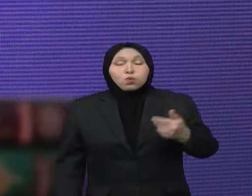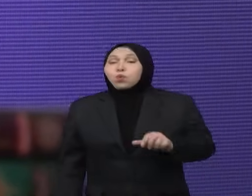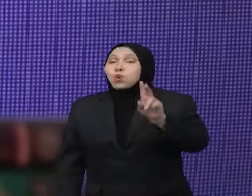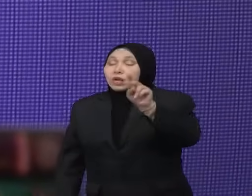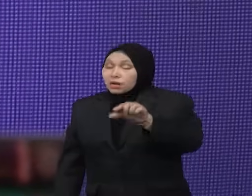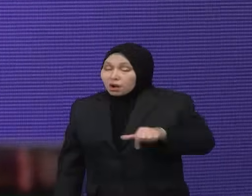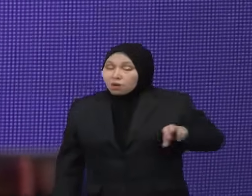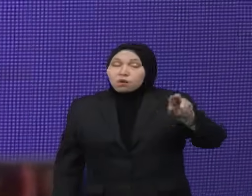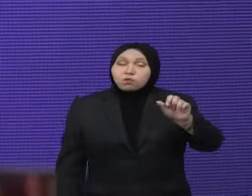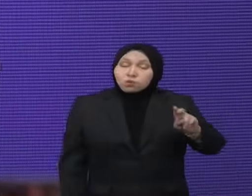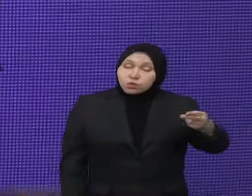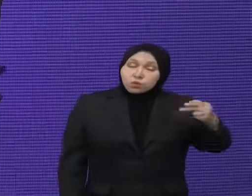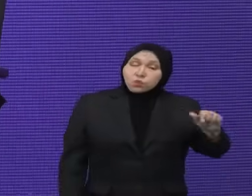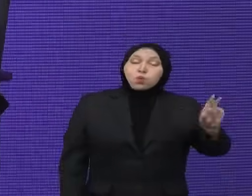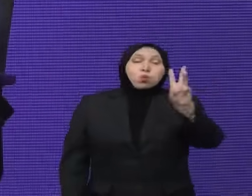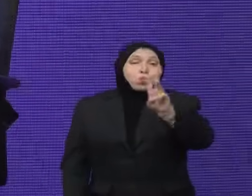ونقرأه